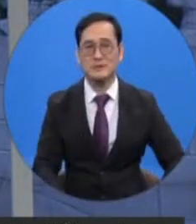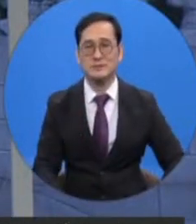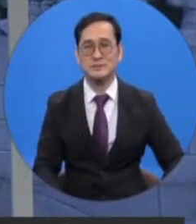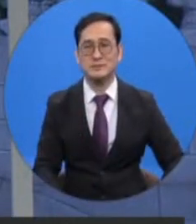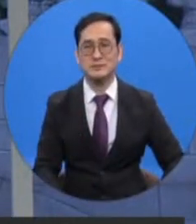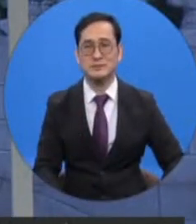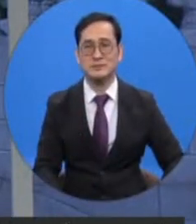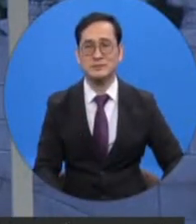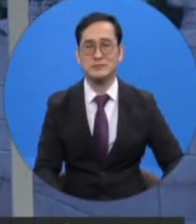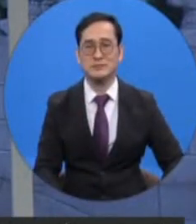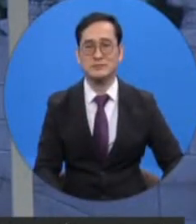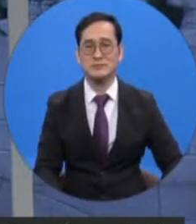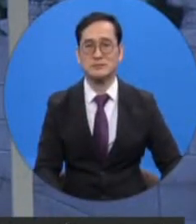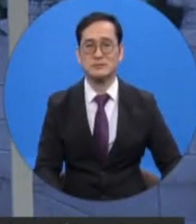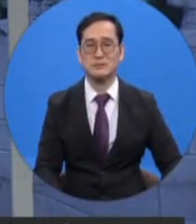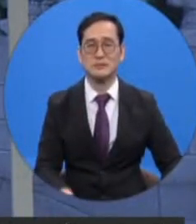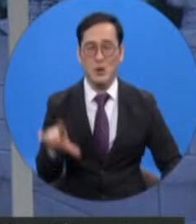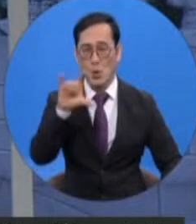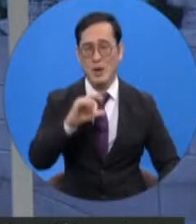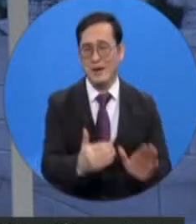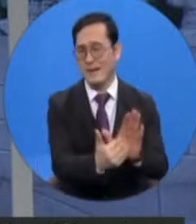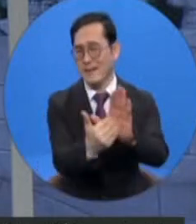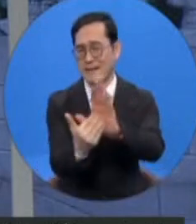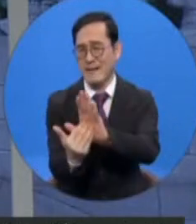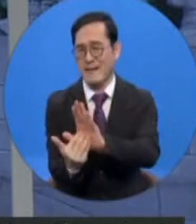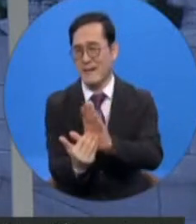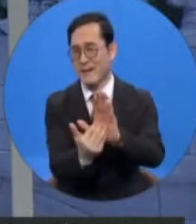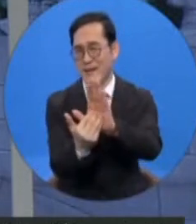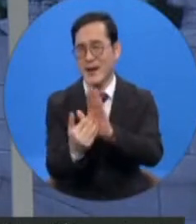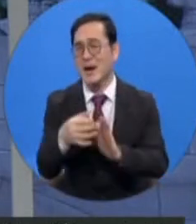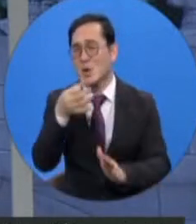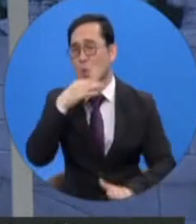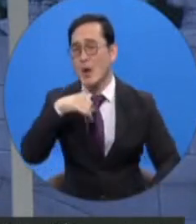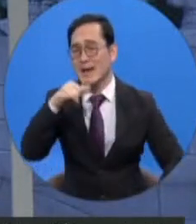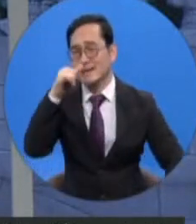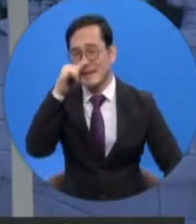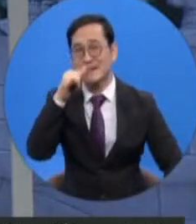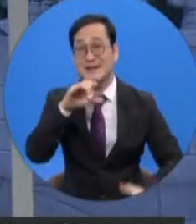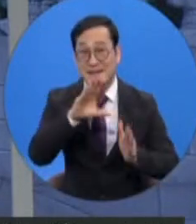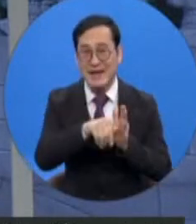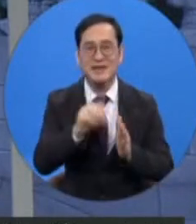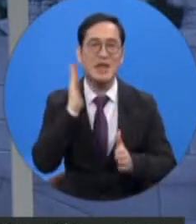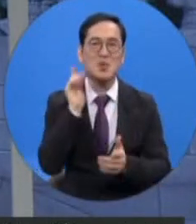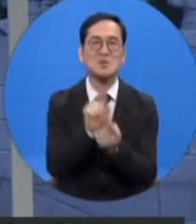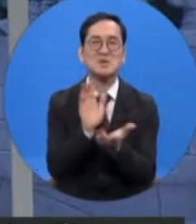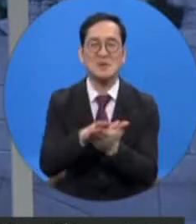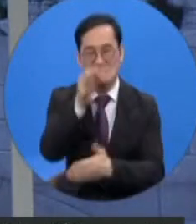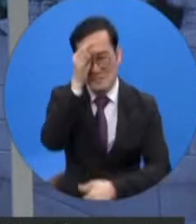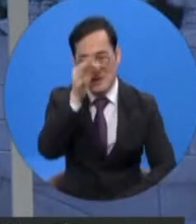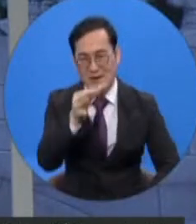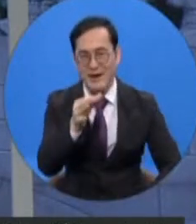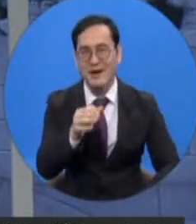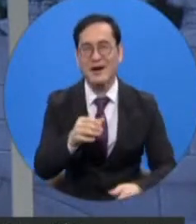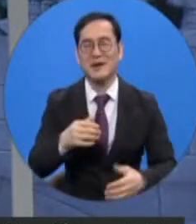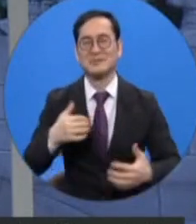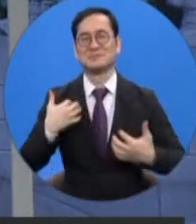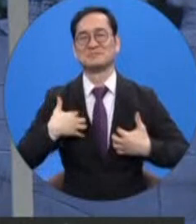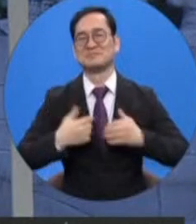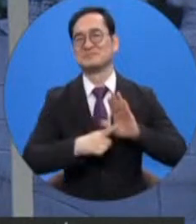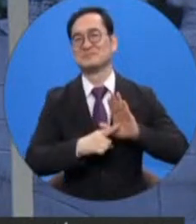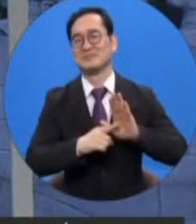때는 대통령이 직접 발언을 하지만 사과를 할 때는 늘 다른 사람이 사과를 하고 있습니다. 일단